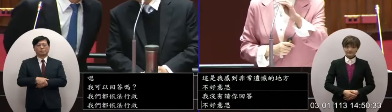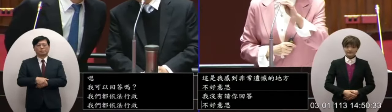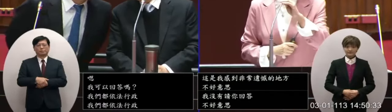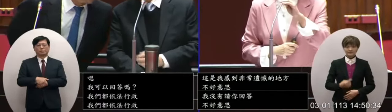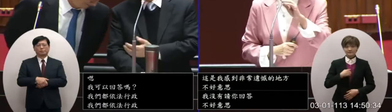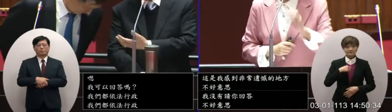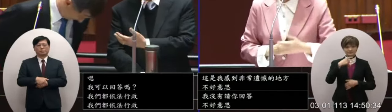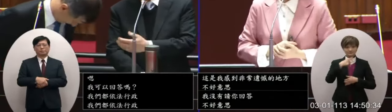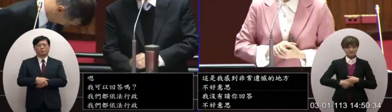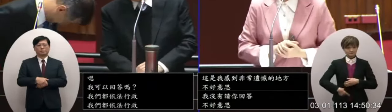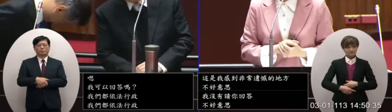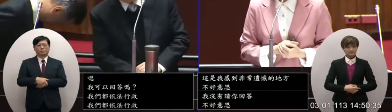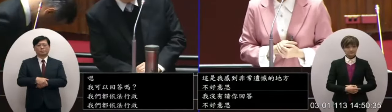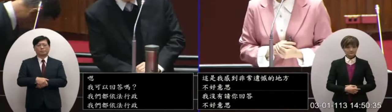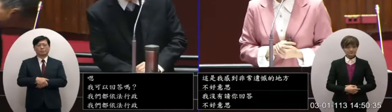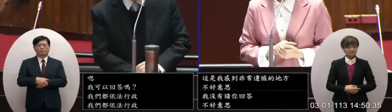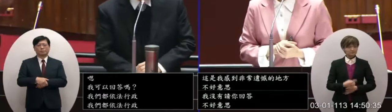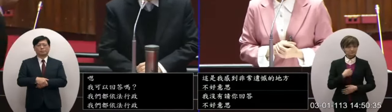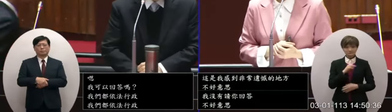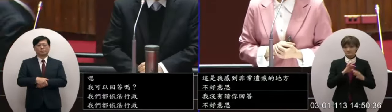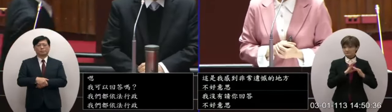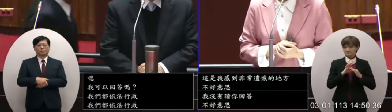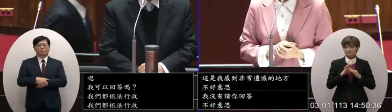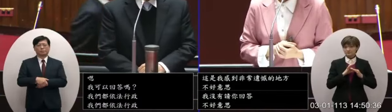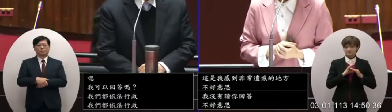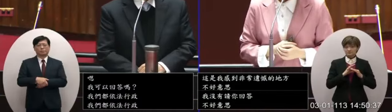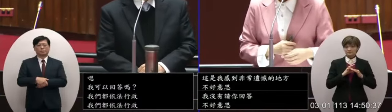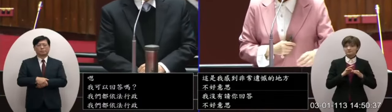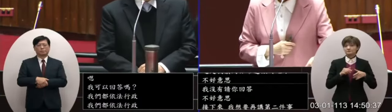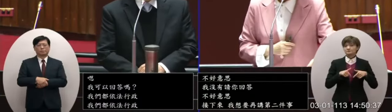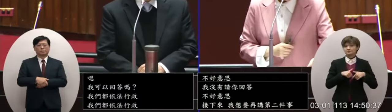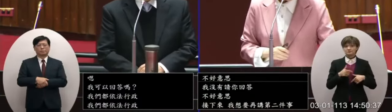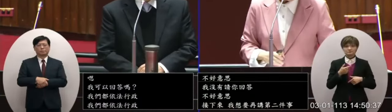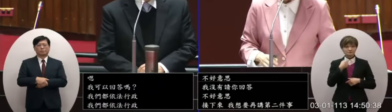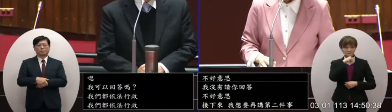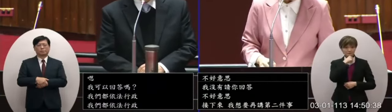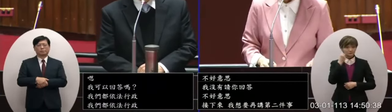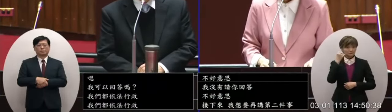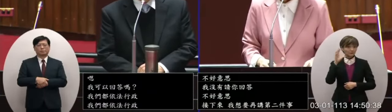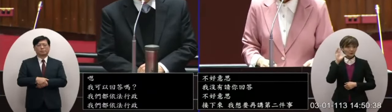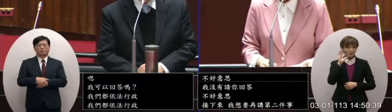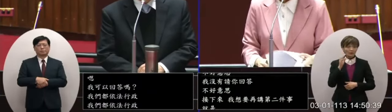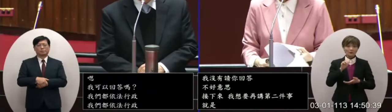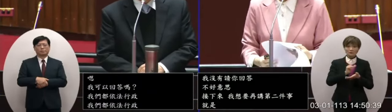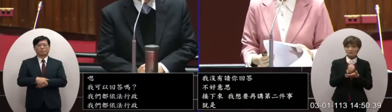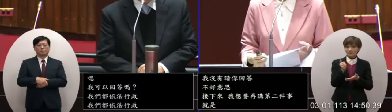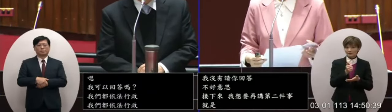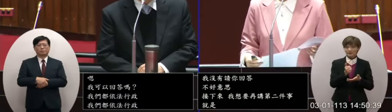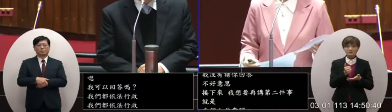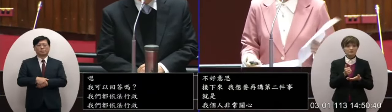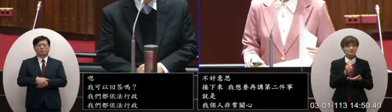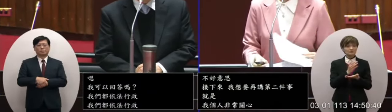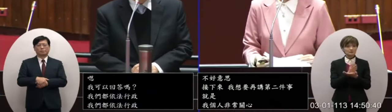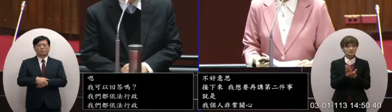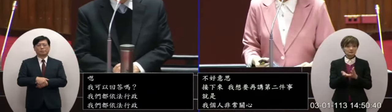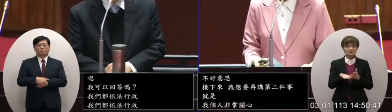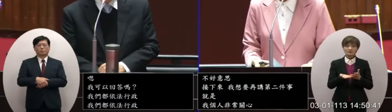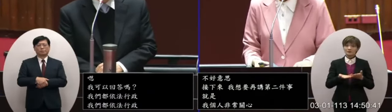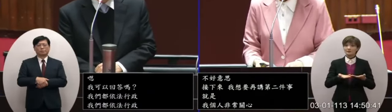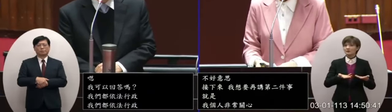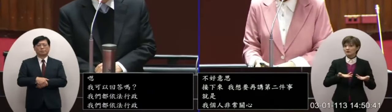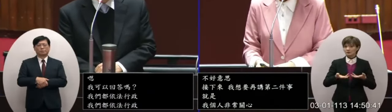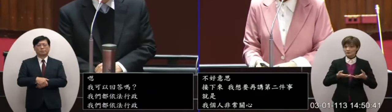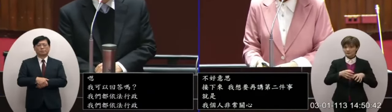人非常关心台湾的新闻媒体环境。那么，